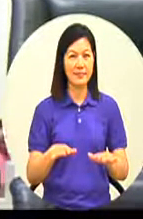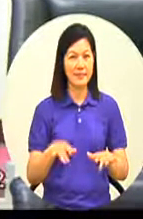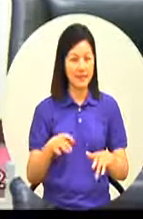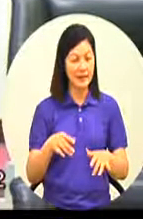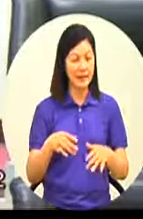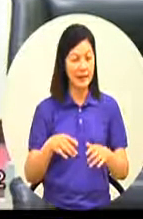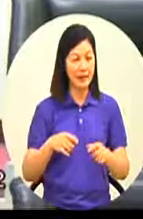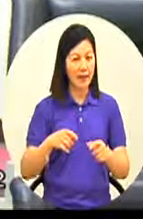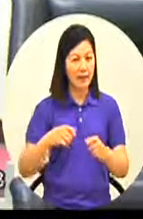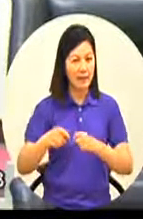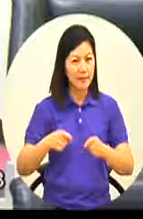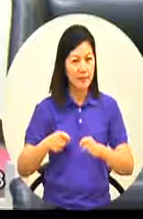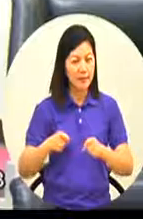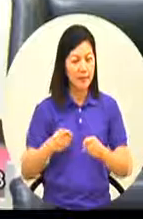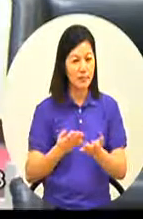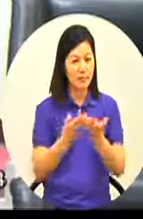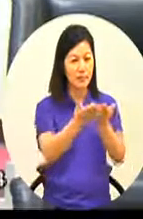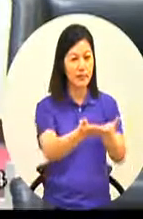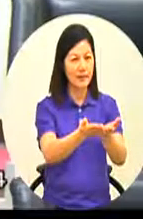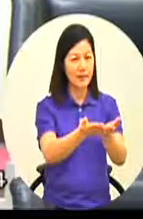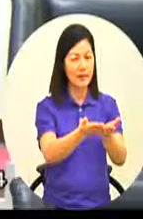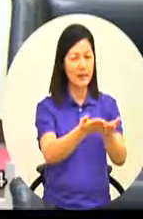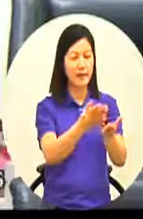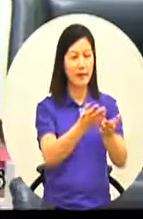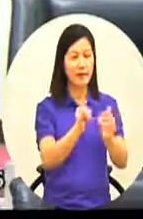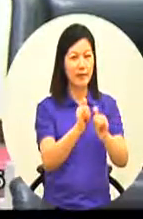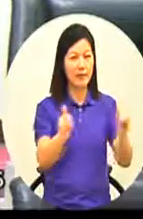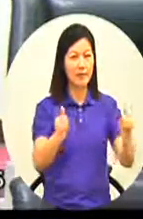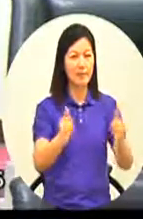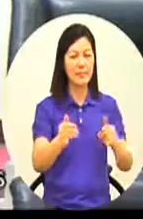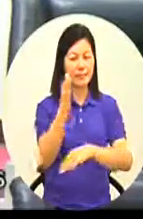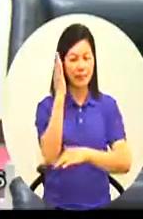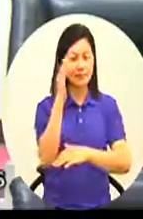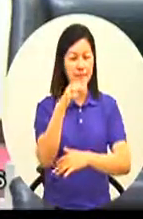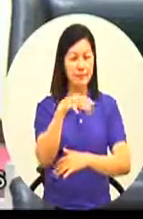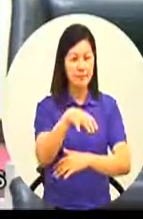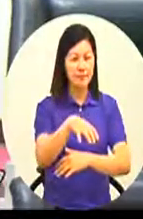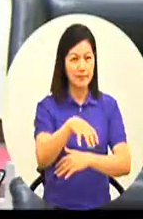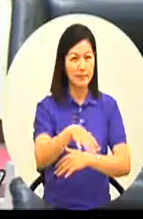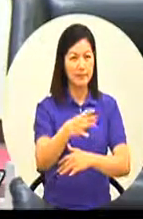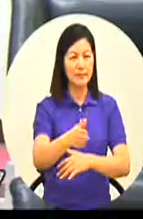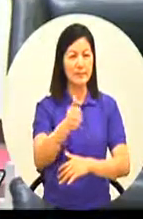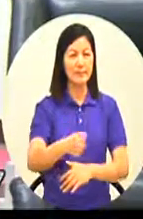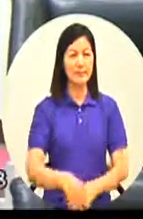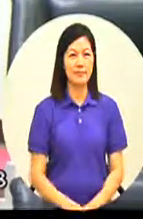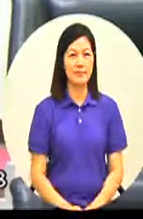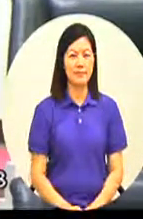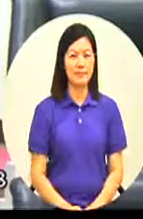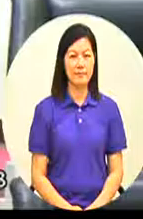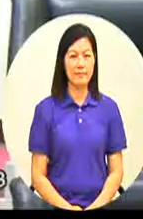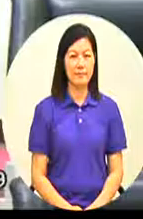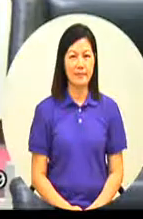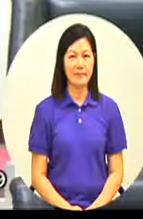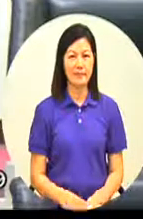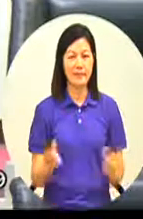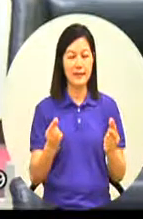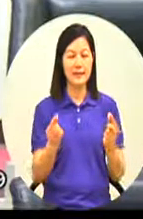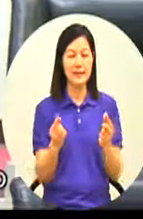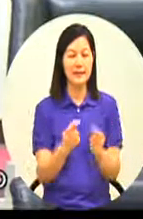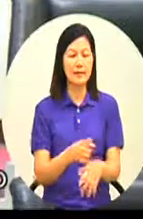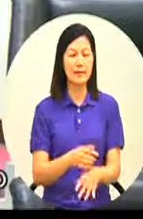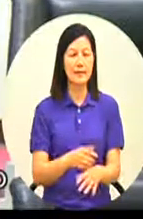供给咱的咱的局长咧，和咱的民政局长来类似啊，咱的当局市长